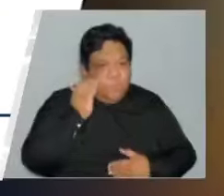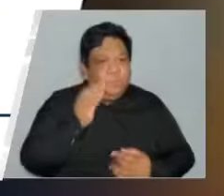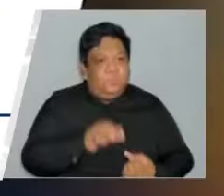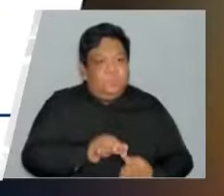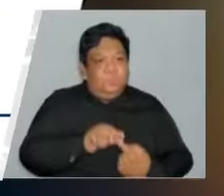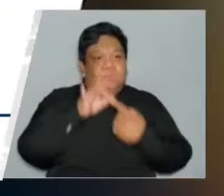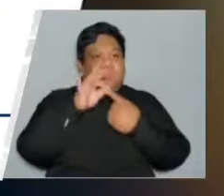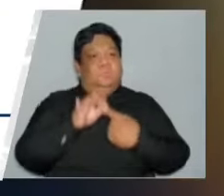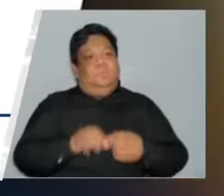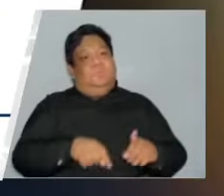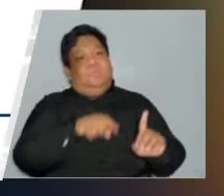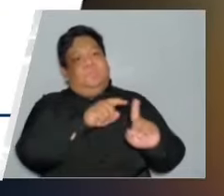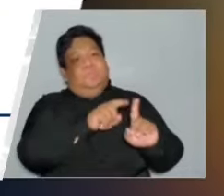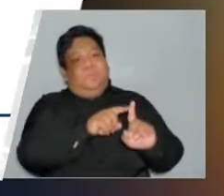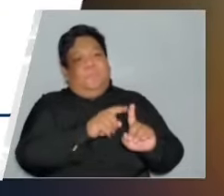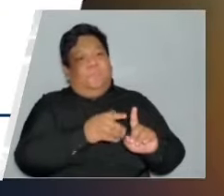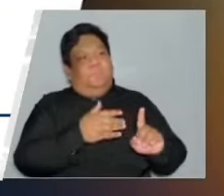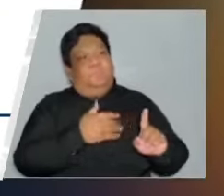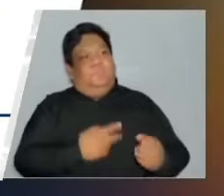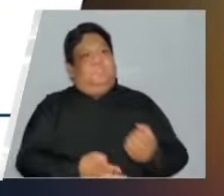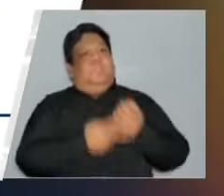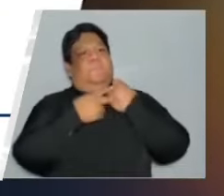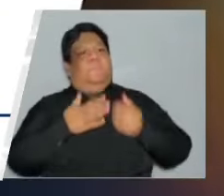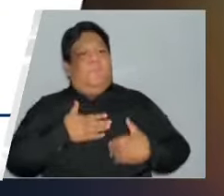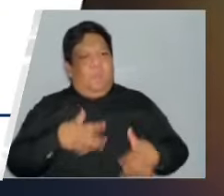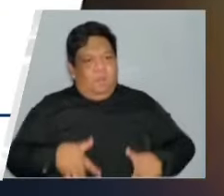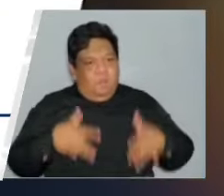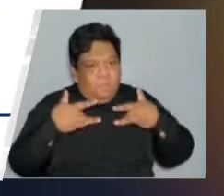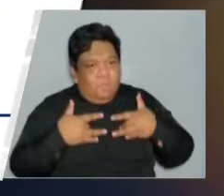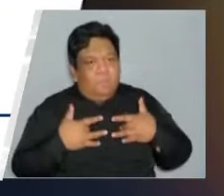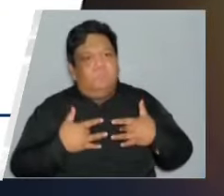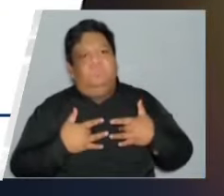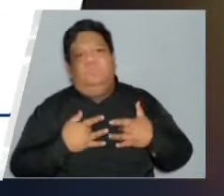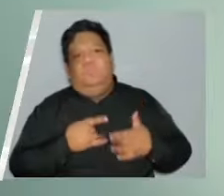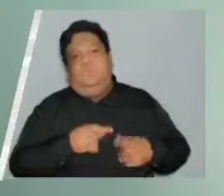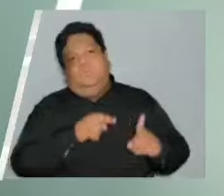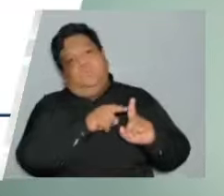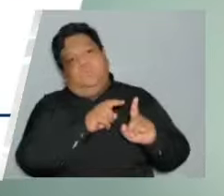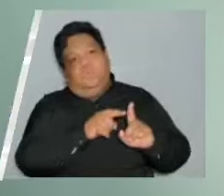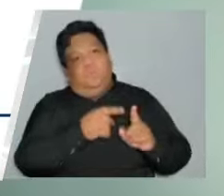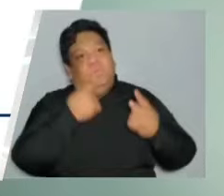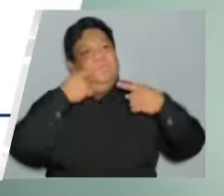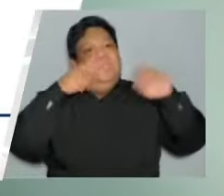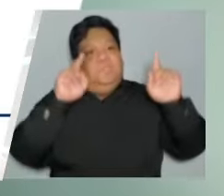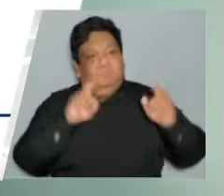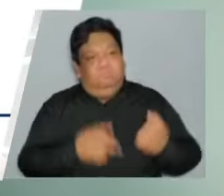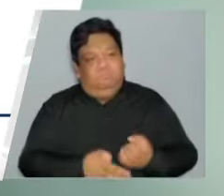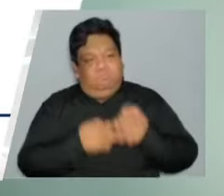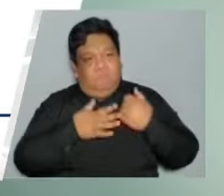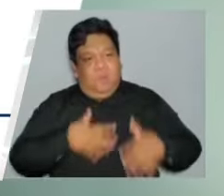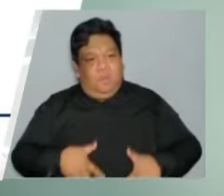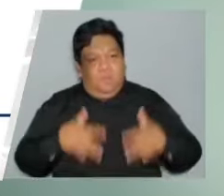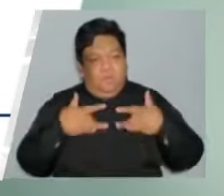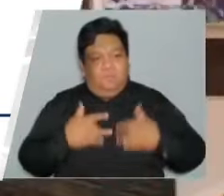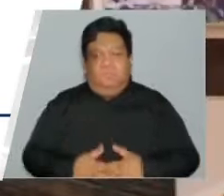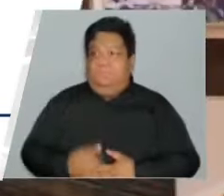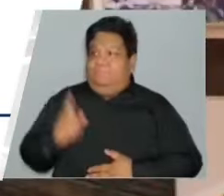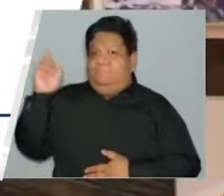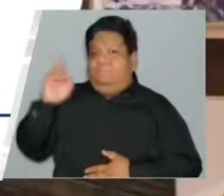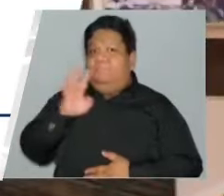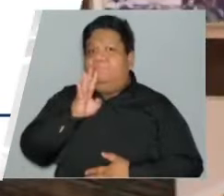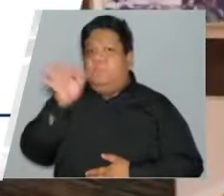my life. Nikki, I will never forget you in my life. Ang aton nga spirit bilang Pilipino,